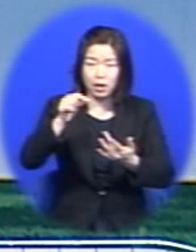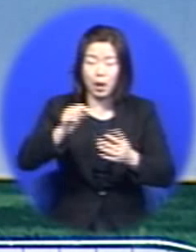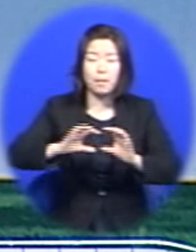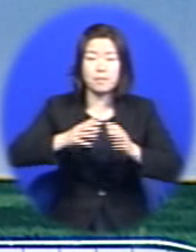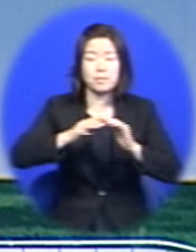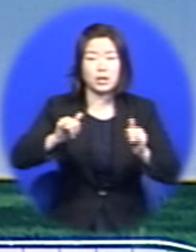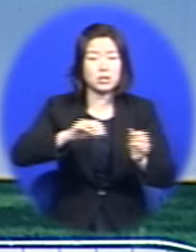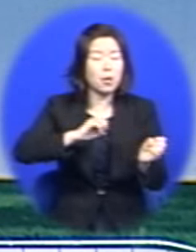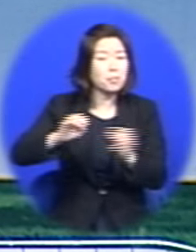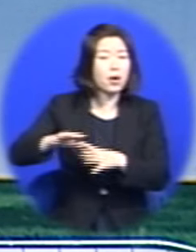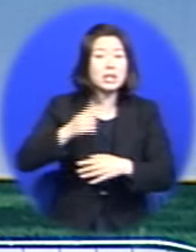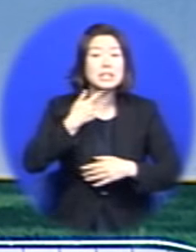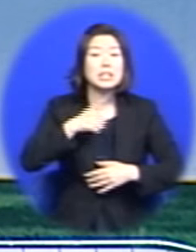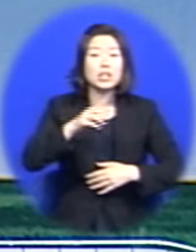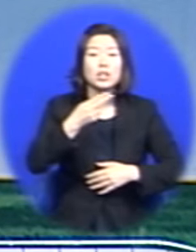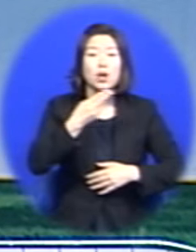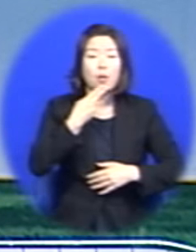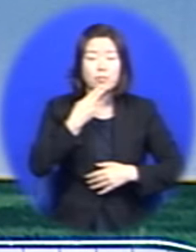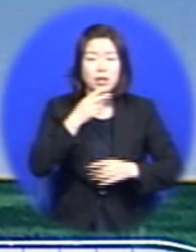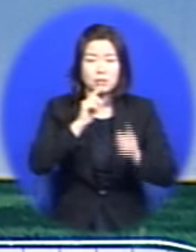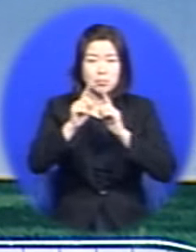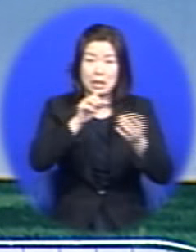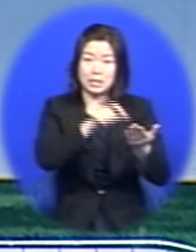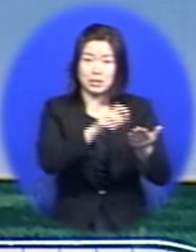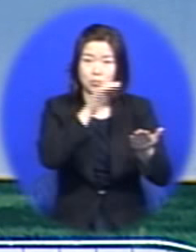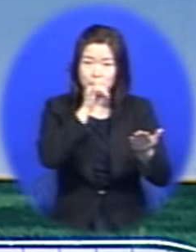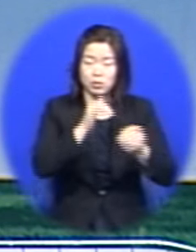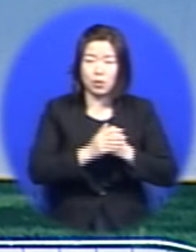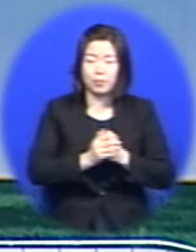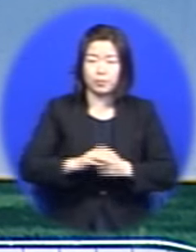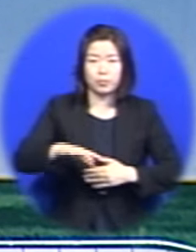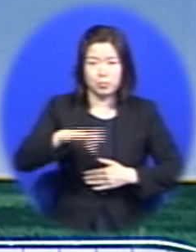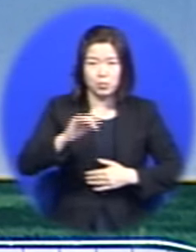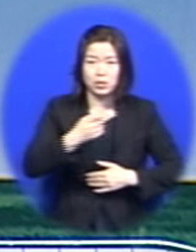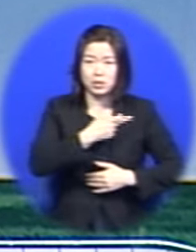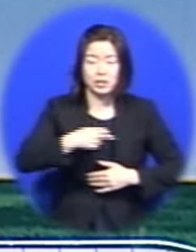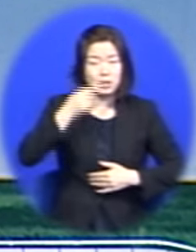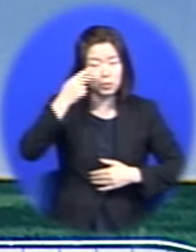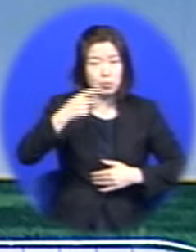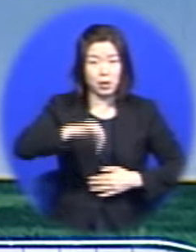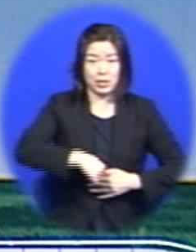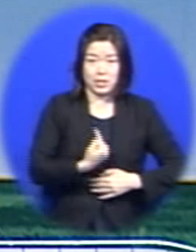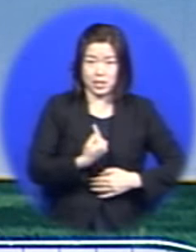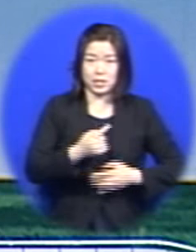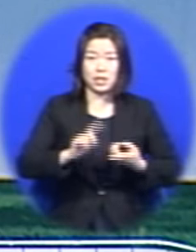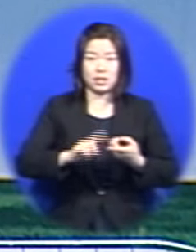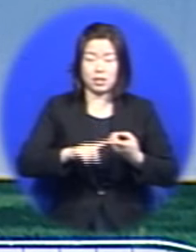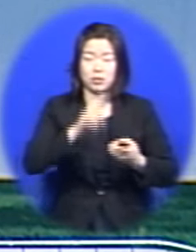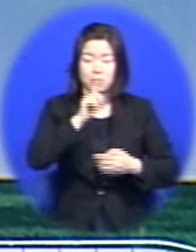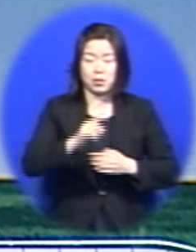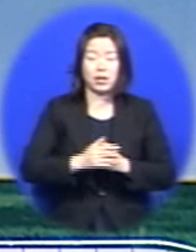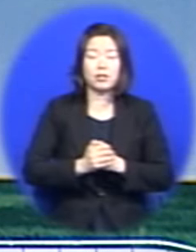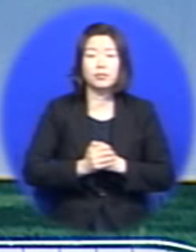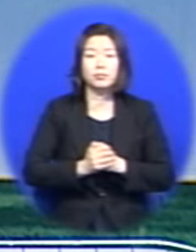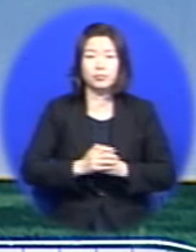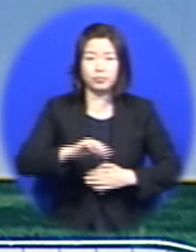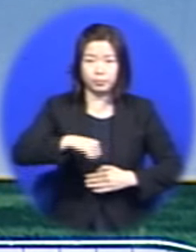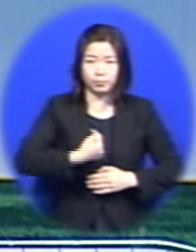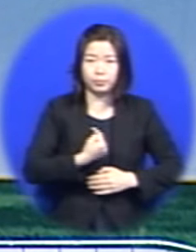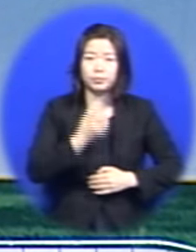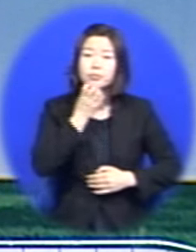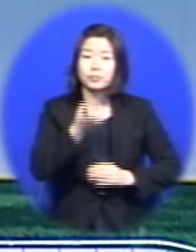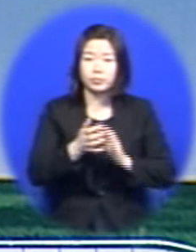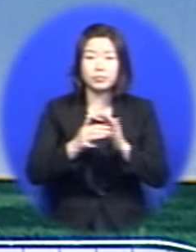없다 하는 말씀을 하고 계십니다. 우선은 사도 바울 자신을 이야기하고 있어요. 사도 바울은